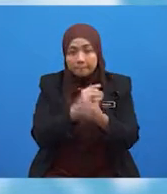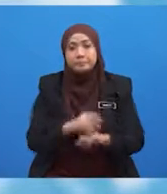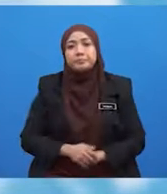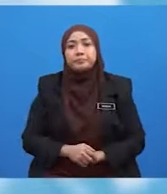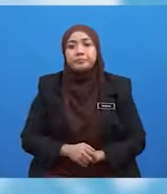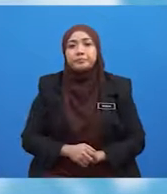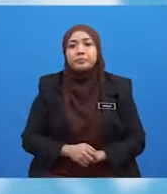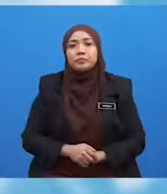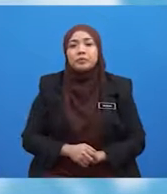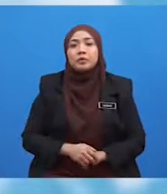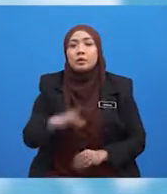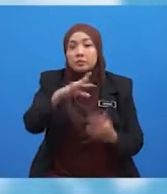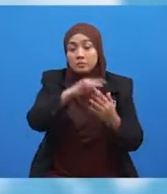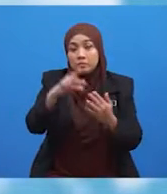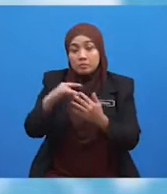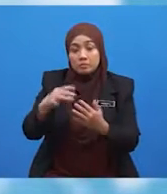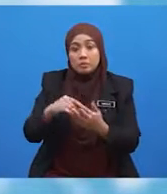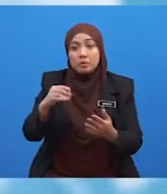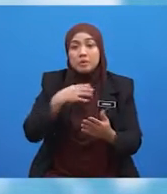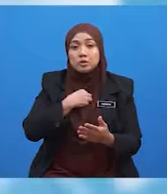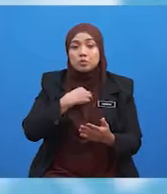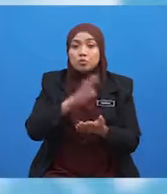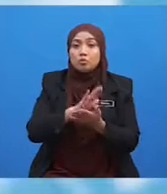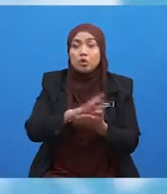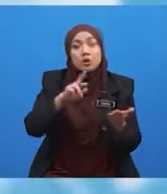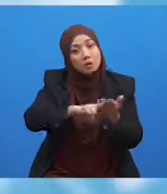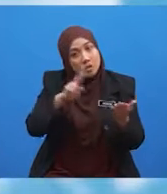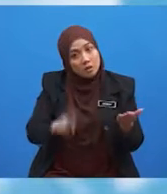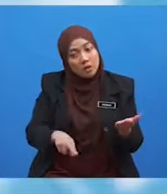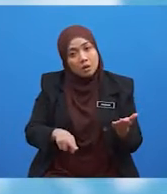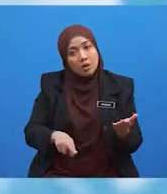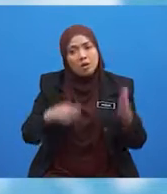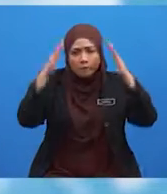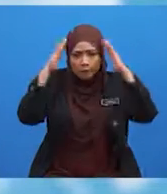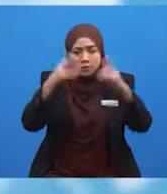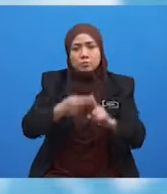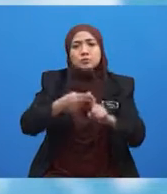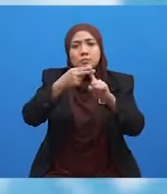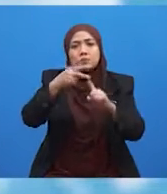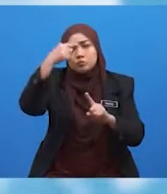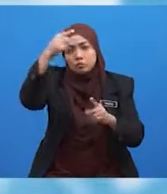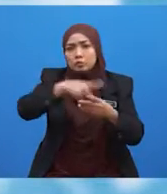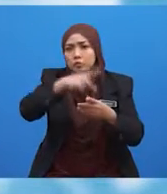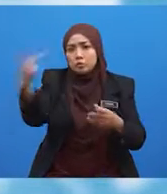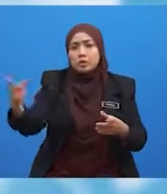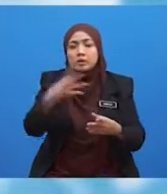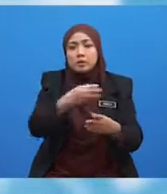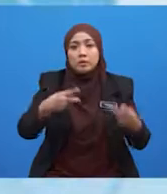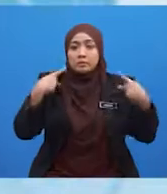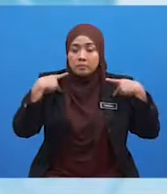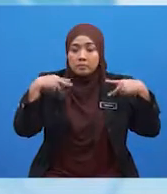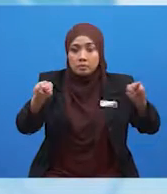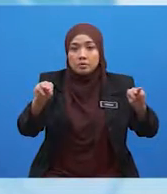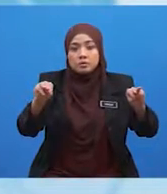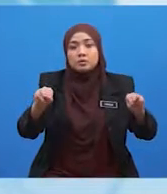untuk memilih pakaian seragam sekolah rendah sebagai Fokus utama dalam mengeluarkan dan memasarkan produk